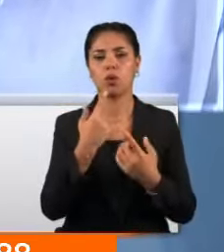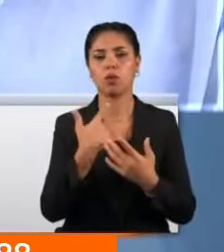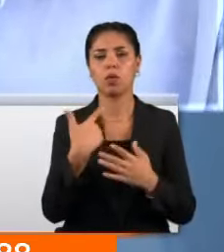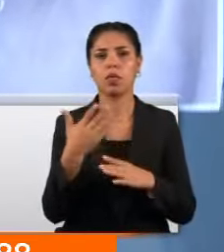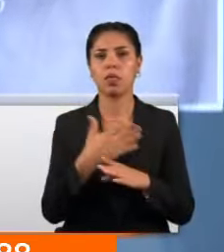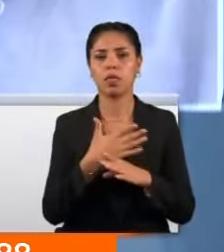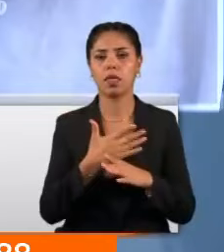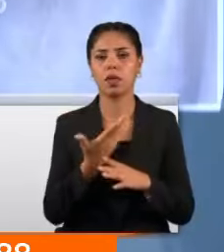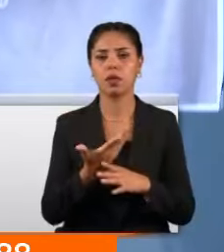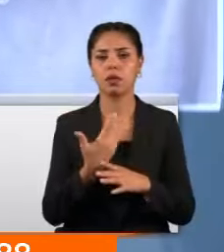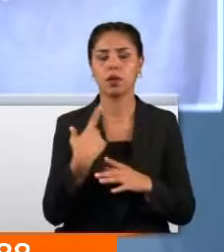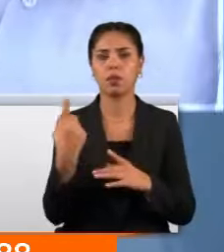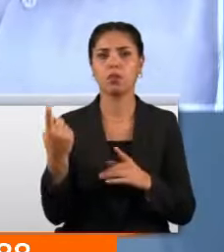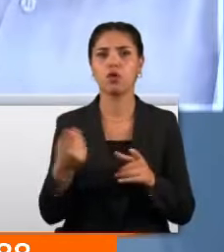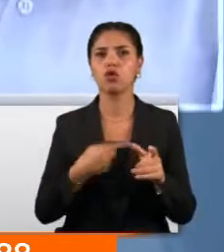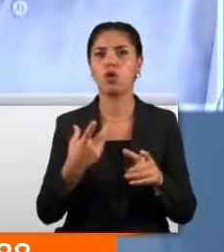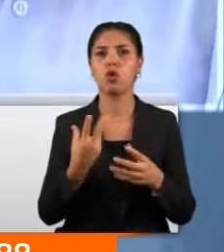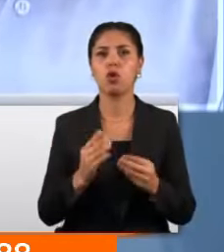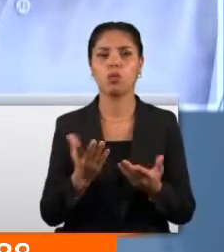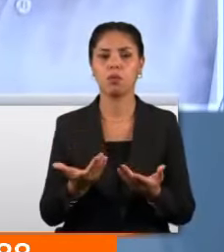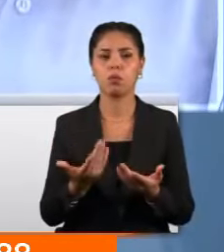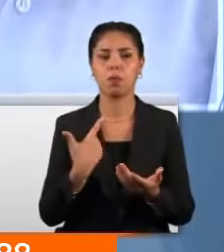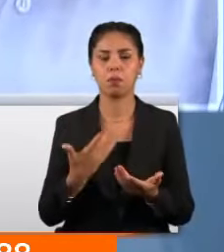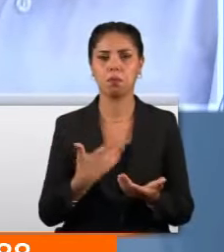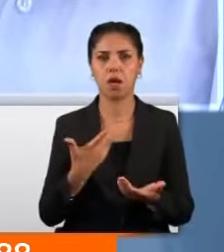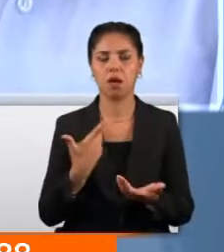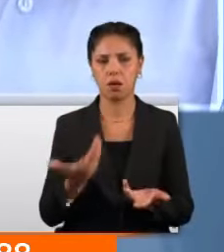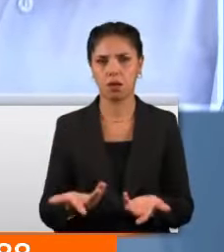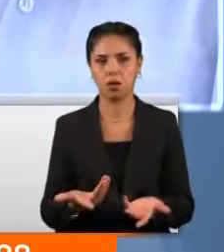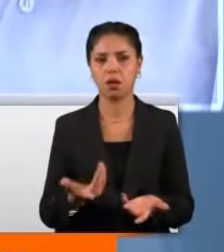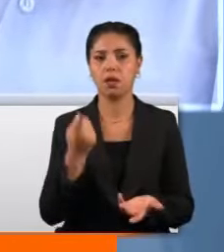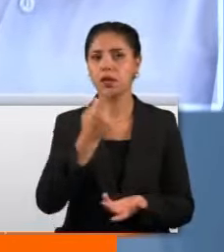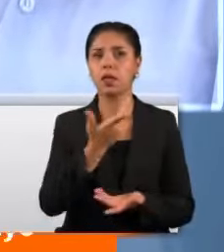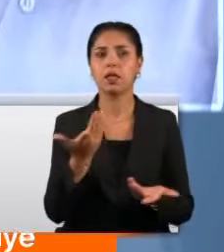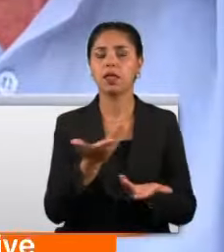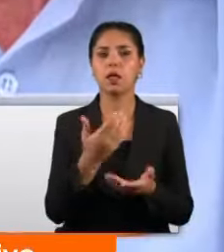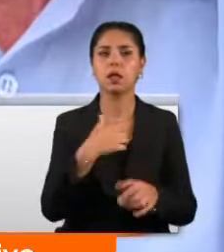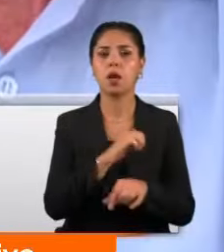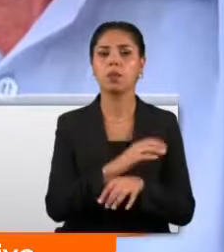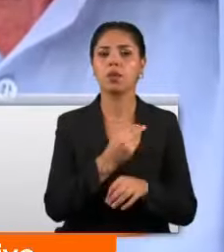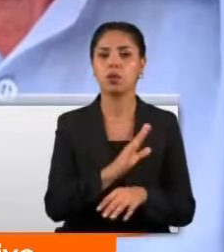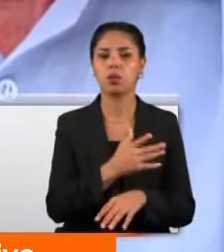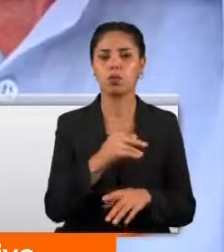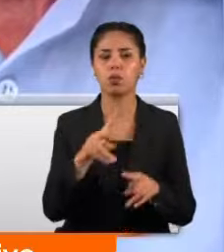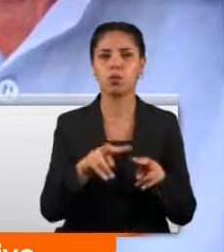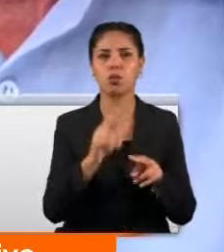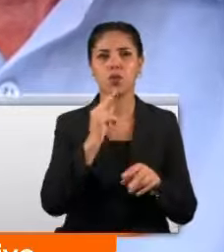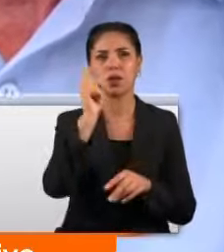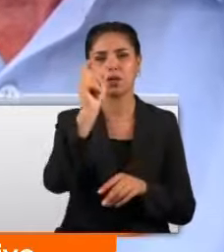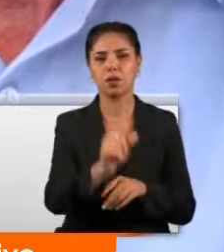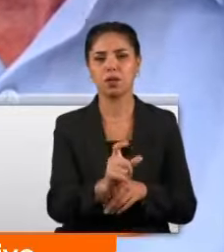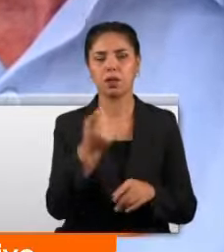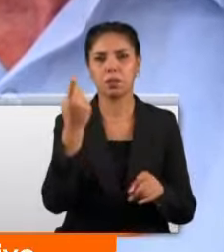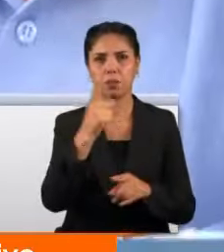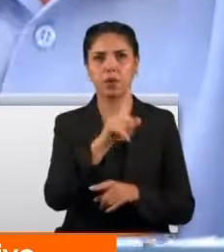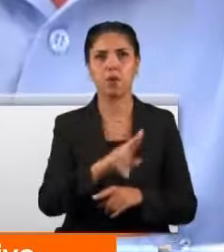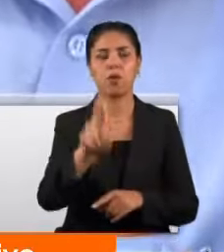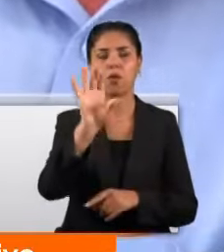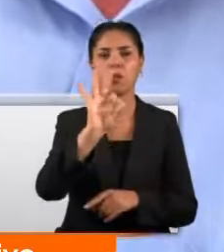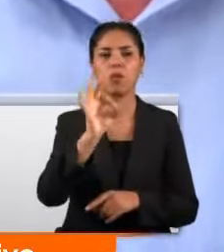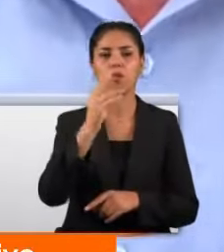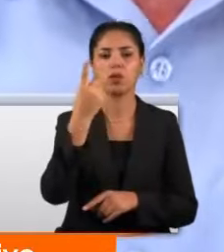benim... sorgulanmamışım. Gerçekten ben de merak ediyorum. Seni nasıl tutuklamamışlar? Müge Anlı bir kez daha 17